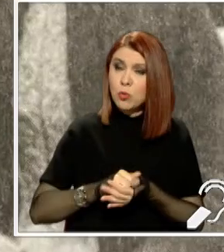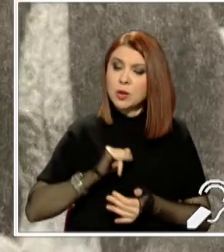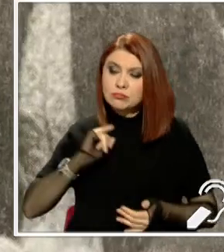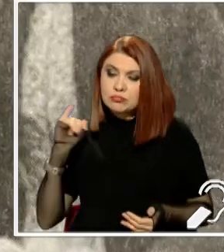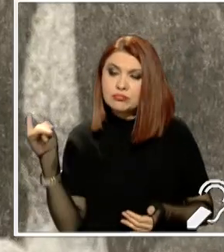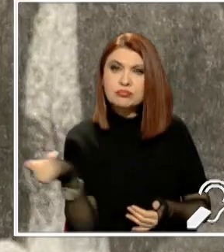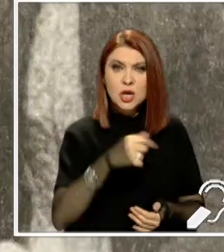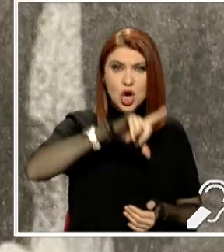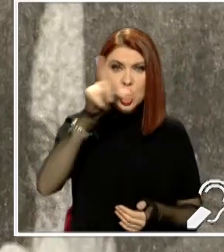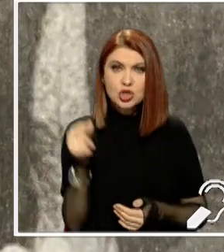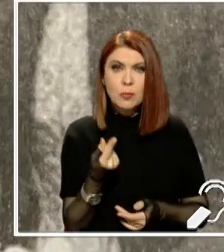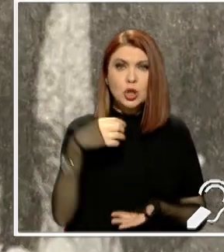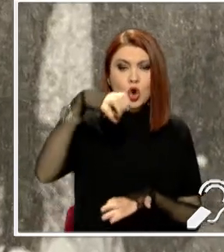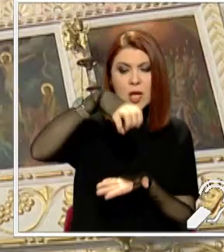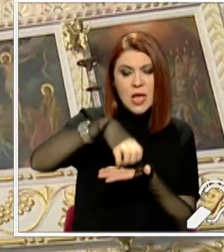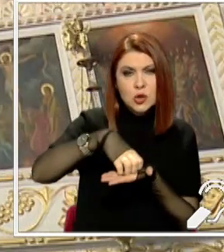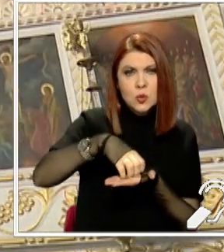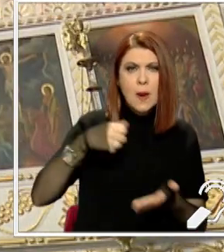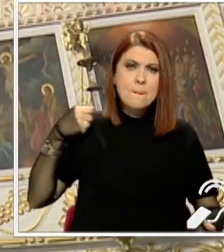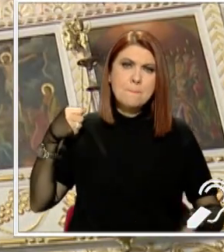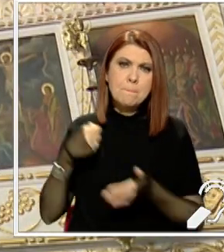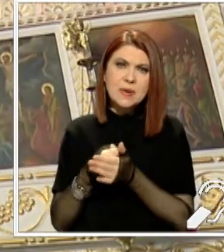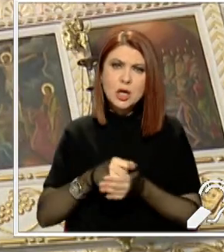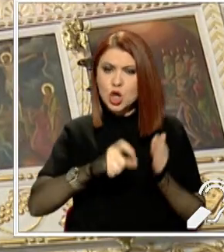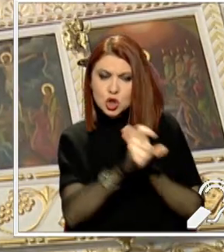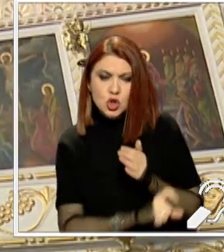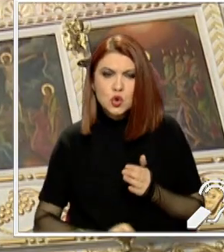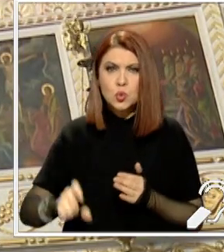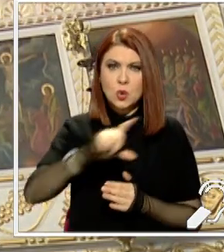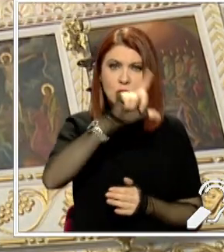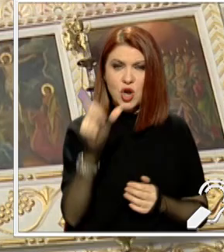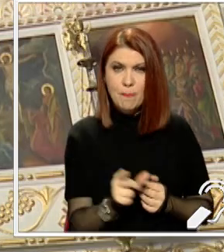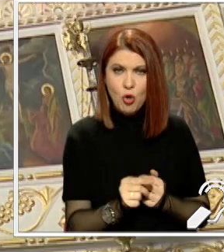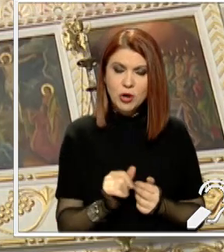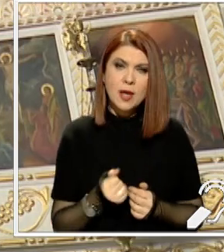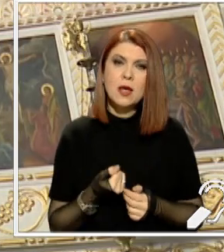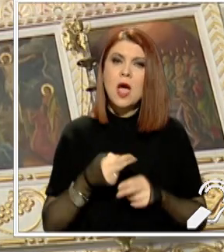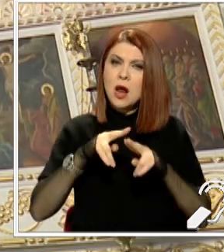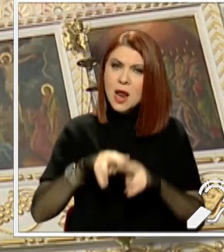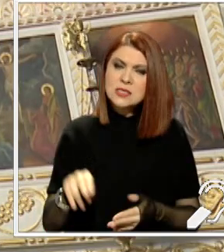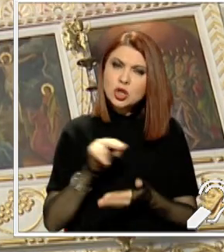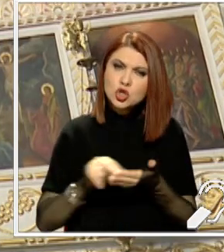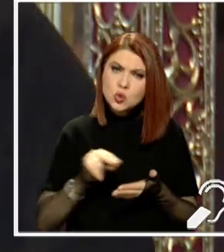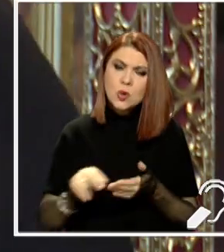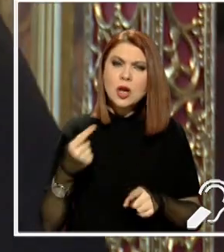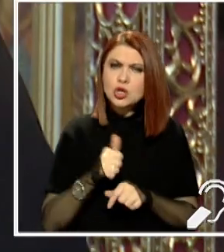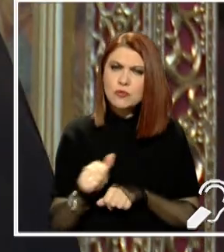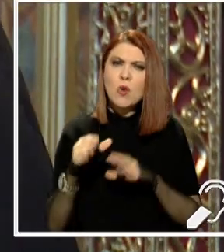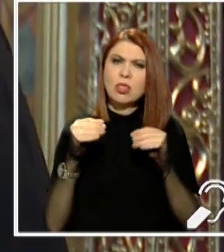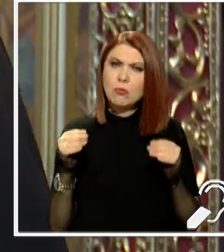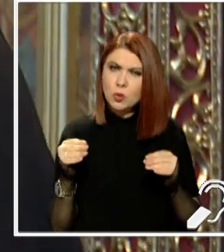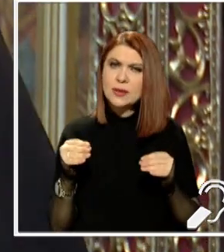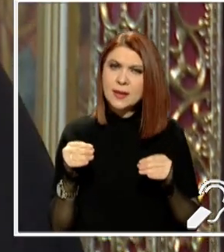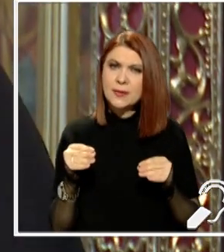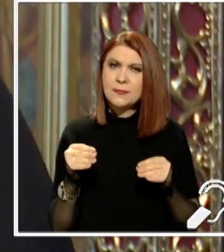cutreierând țara din insula Hokkaido până în sudul acestei țări, ne-a lăsat jurnale misionare, dar și foarte multe